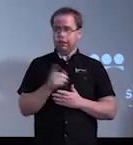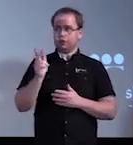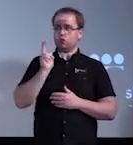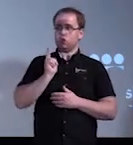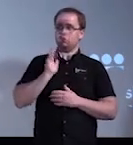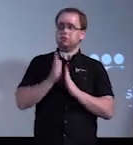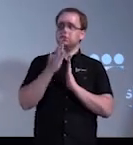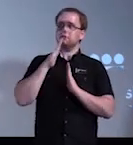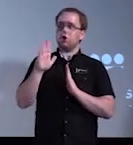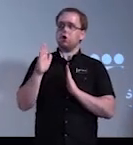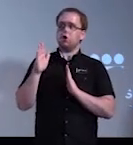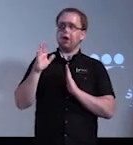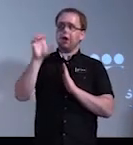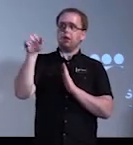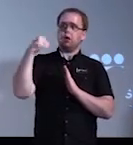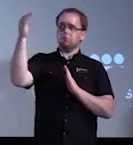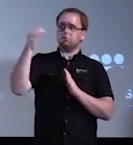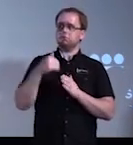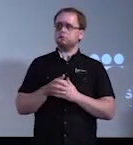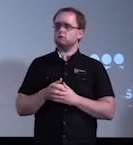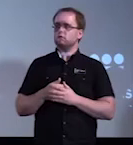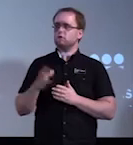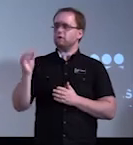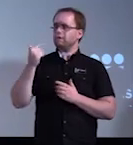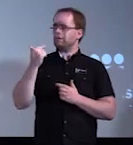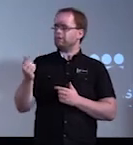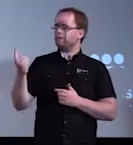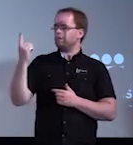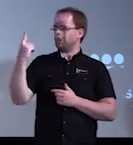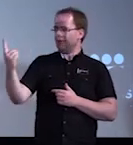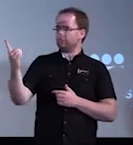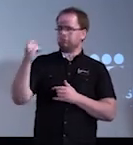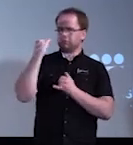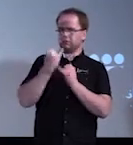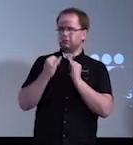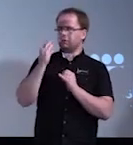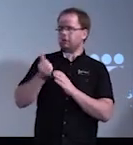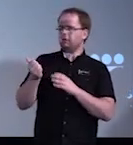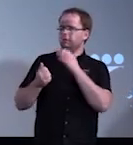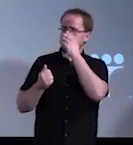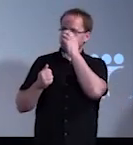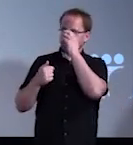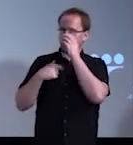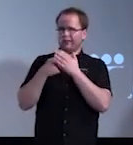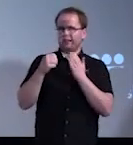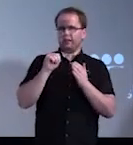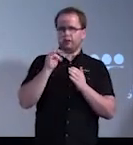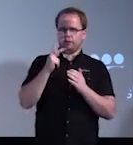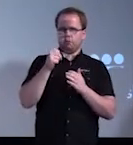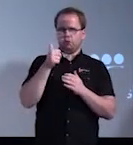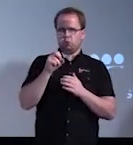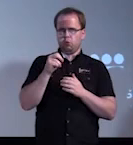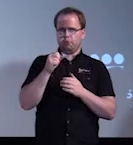med svaret ni där uppe? Ja, tack. Då ska vi se. Och du får sista... Jag heter Erik Broberg och